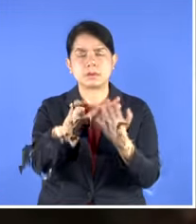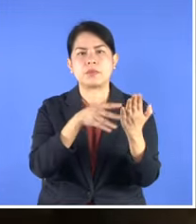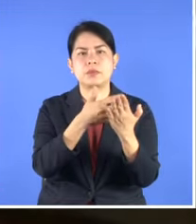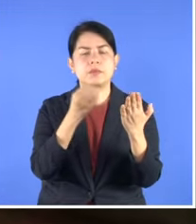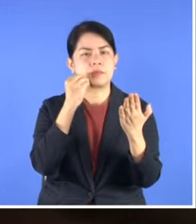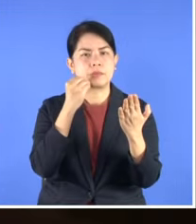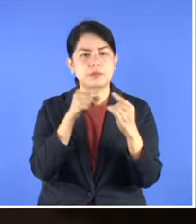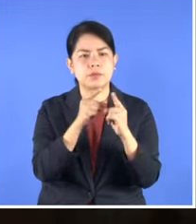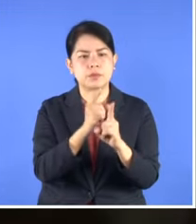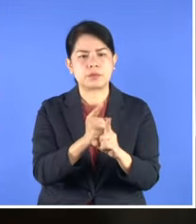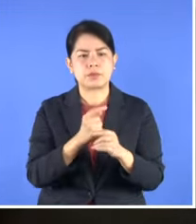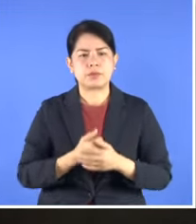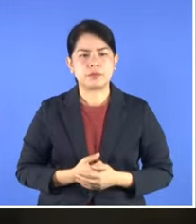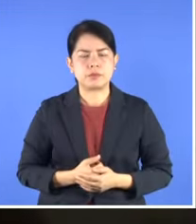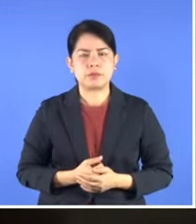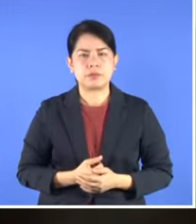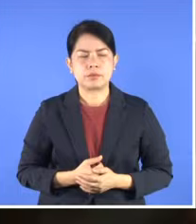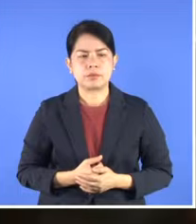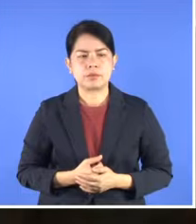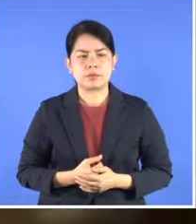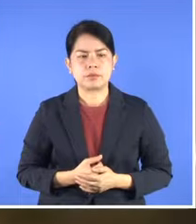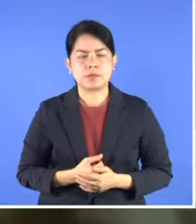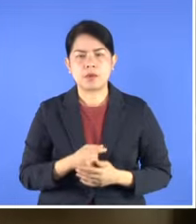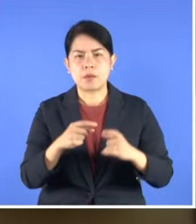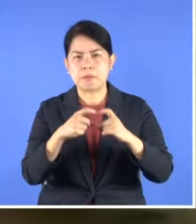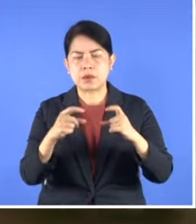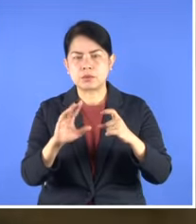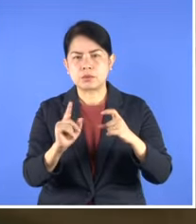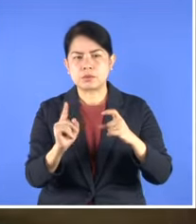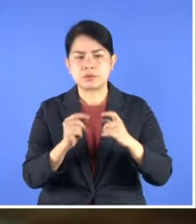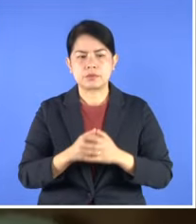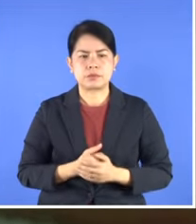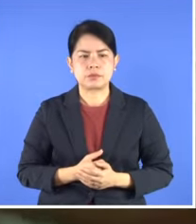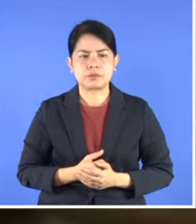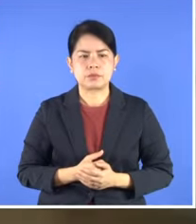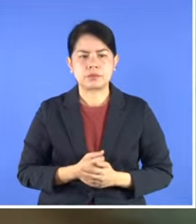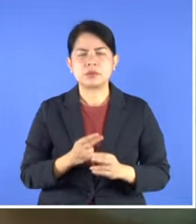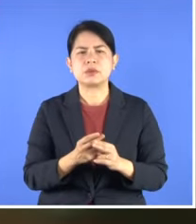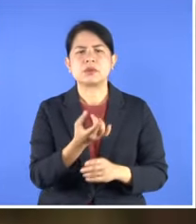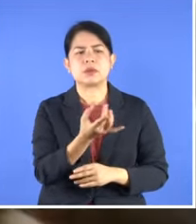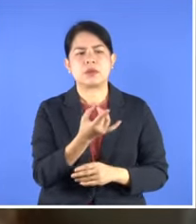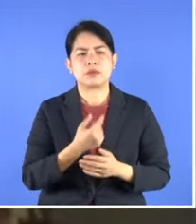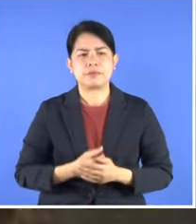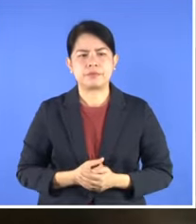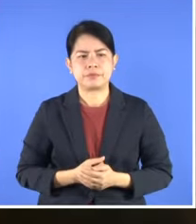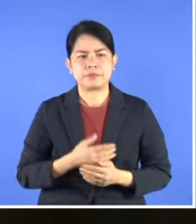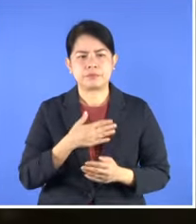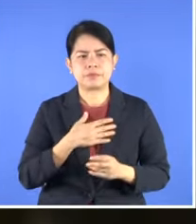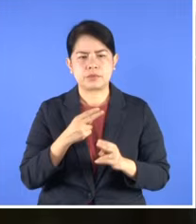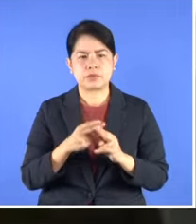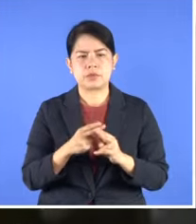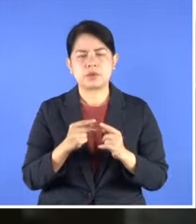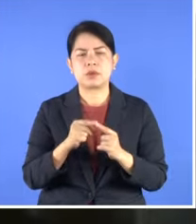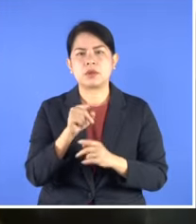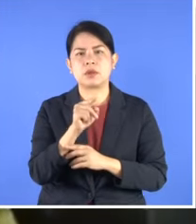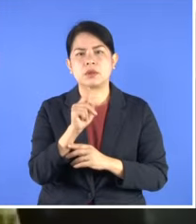ที่เราดูอย่าง นี้ดู ไอ้ดูเลยก็ดู ไทยพงชื่ออะไร พงชื่อธนวัฒน์เหรอ ไม่